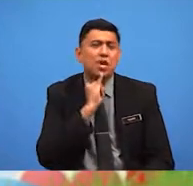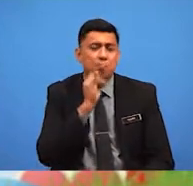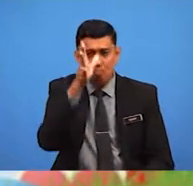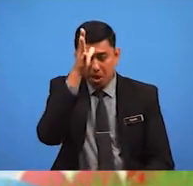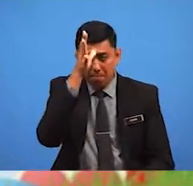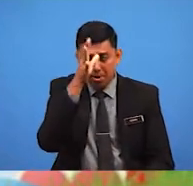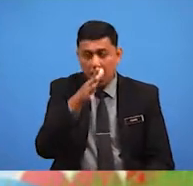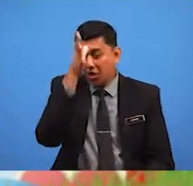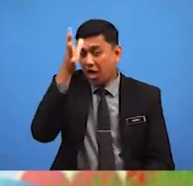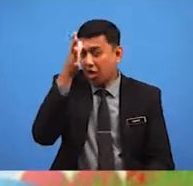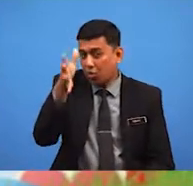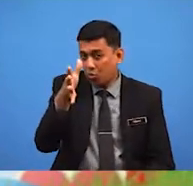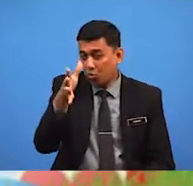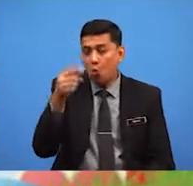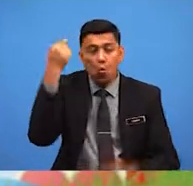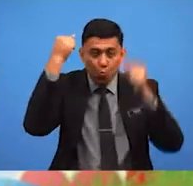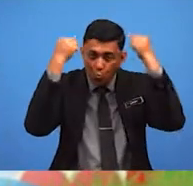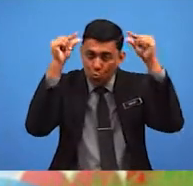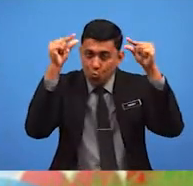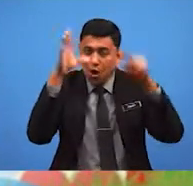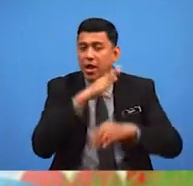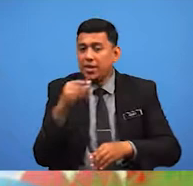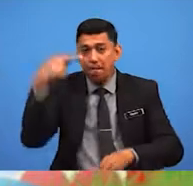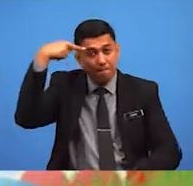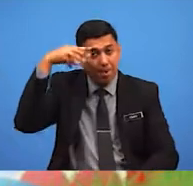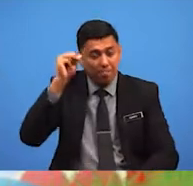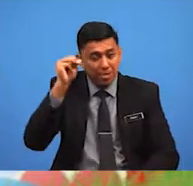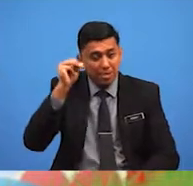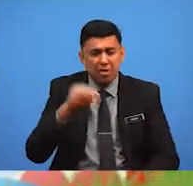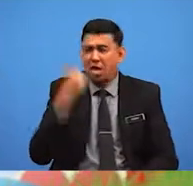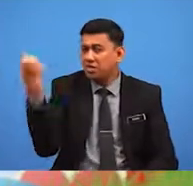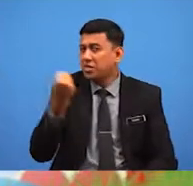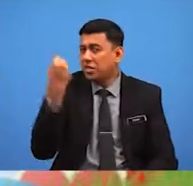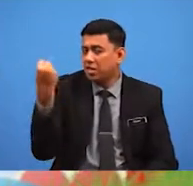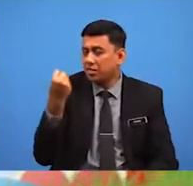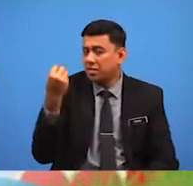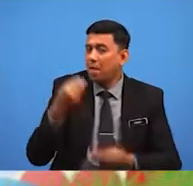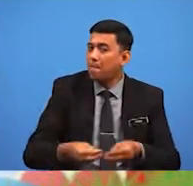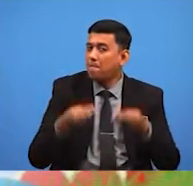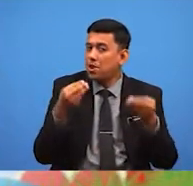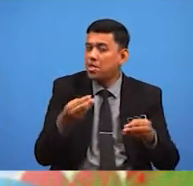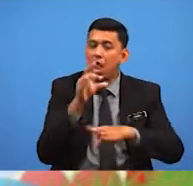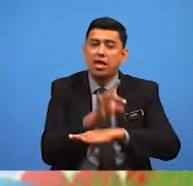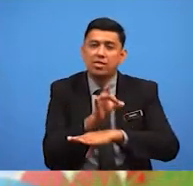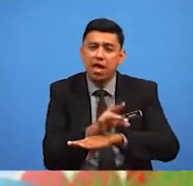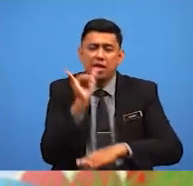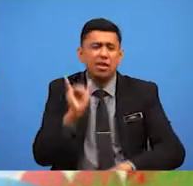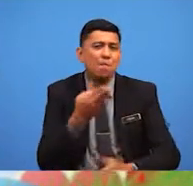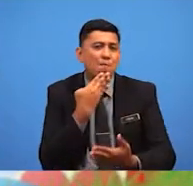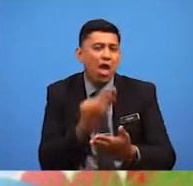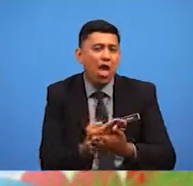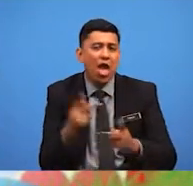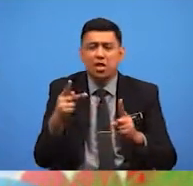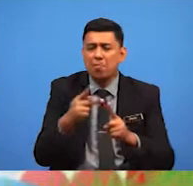malah datuk, guru dan Perdana Menteri sentiasa memberi nasihat yang baik untuk